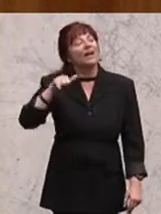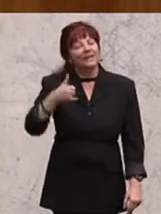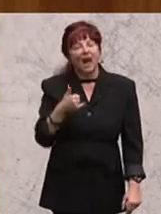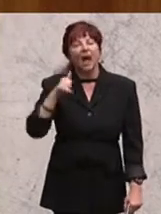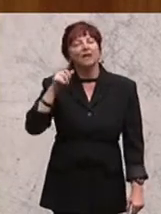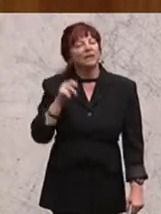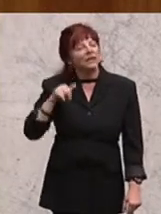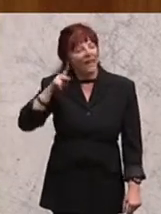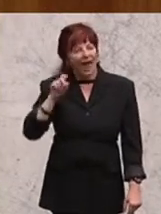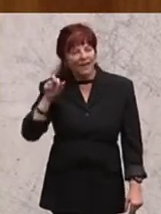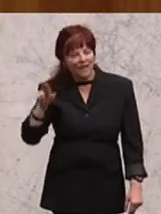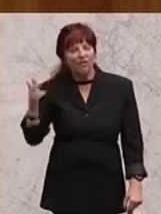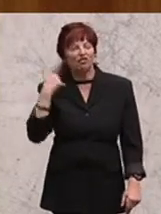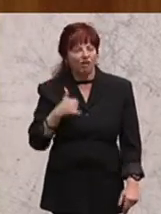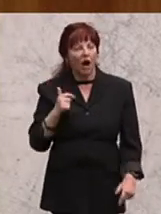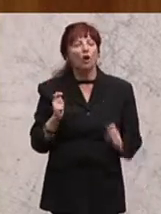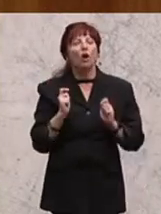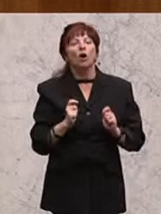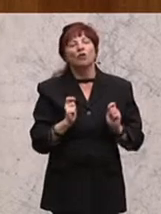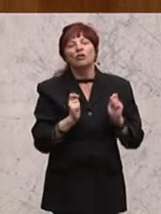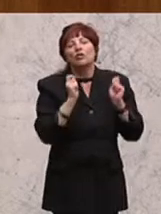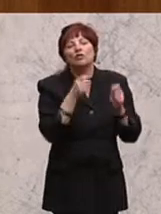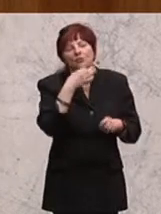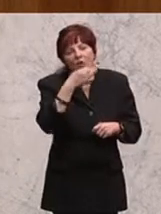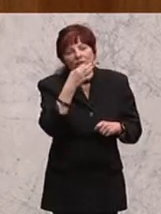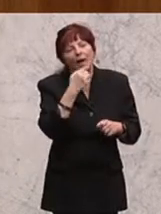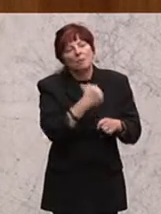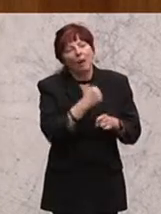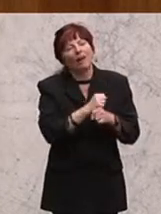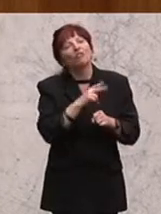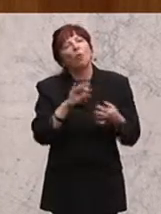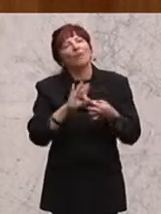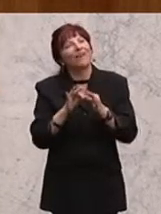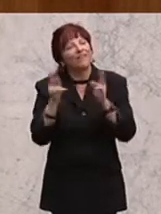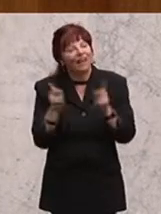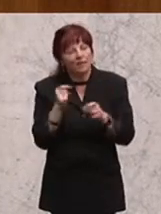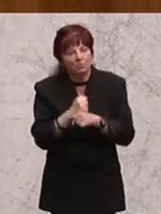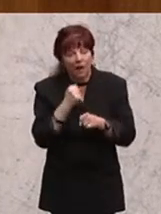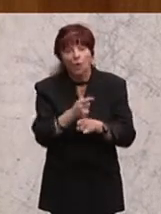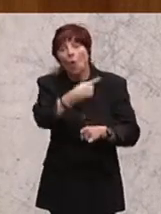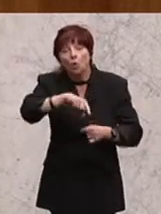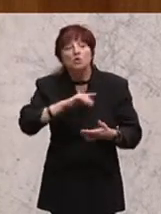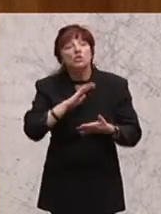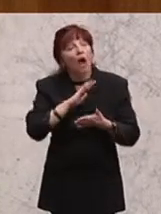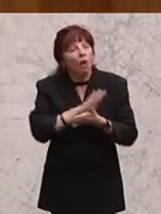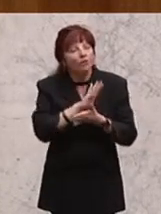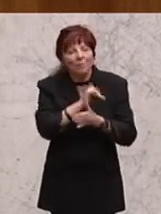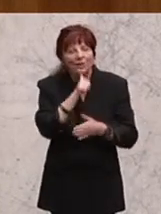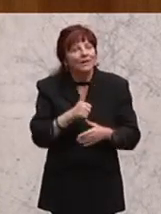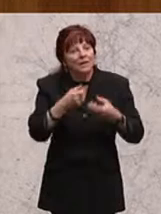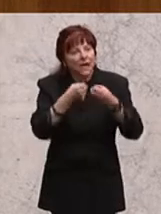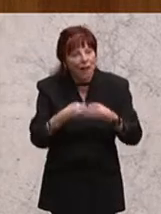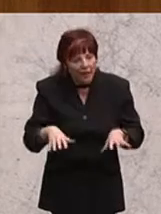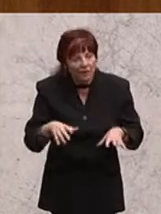werden einfach unsere Hausaufgaben nicht gemacht haben und der Schaden wird noch einmal größer werden. Und deswegen werden meine Kolleginnen und Kollegen